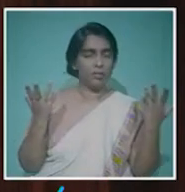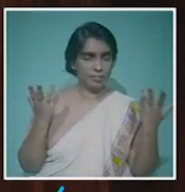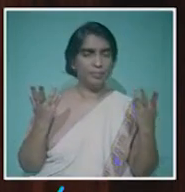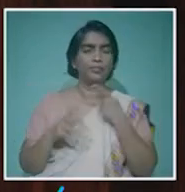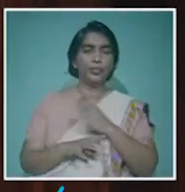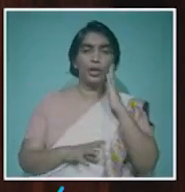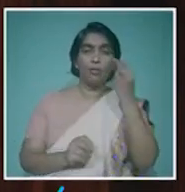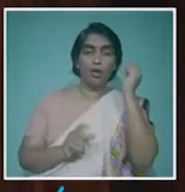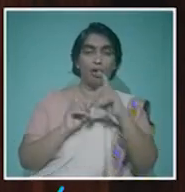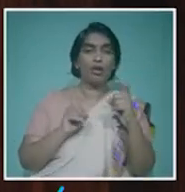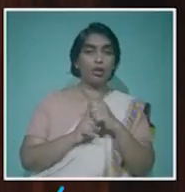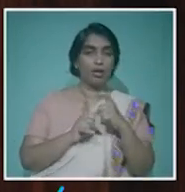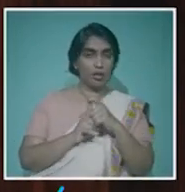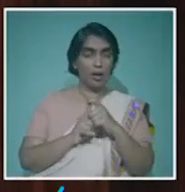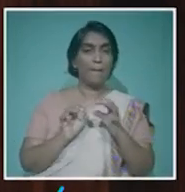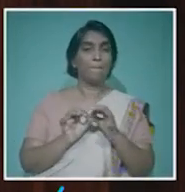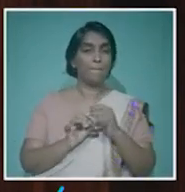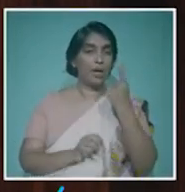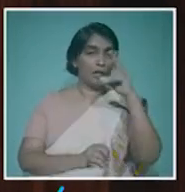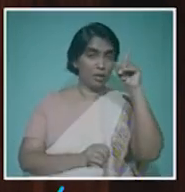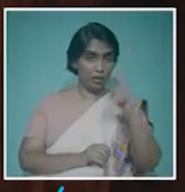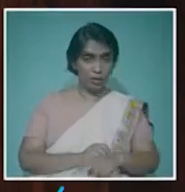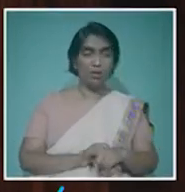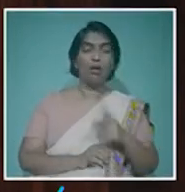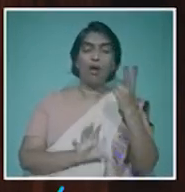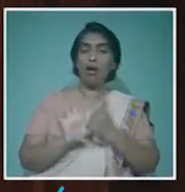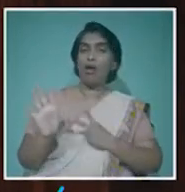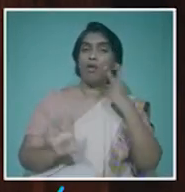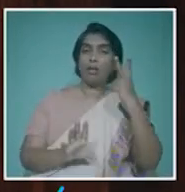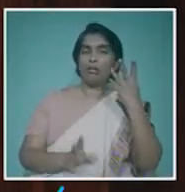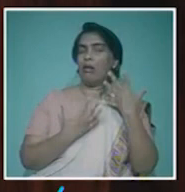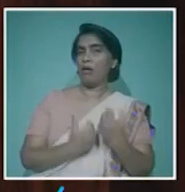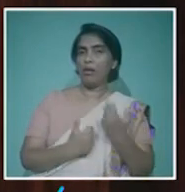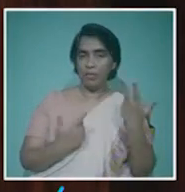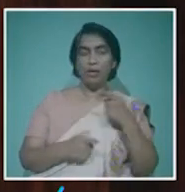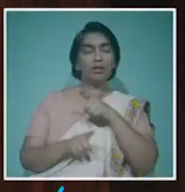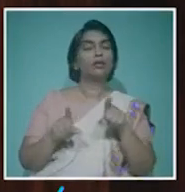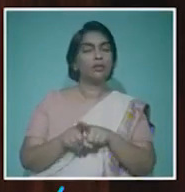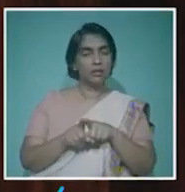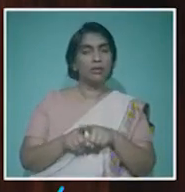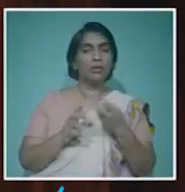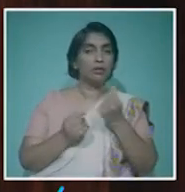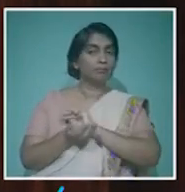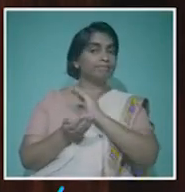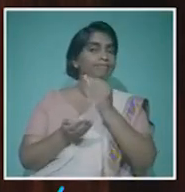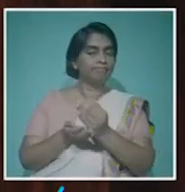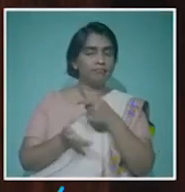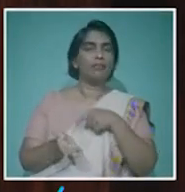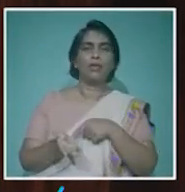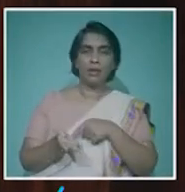කියන්නේ විදේශ විනිමය ඩොලර් මිලියන 12000 ගානේ වසර දෙකක් අපිට ලැබුණේ නැහැ. ඒ වගේම තමයි තිබෙන සංචිතේනොත්